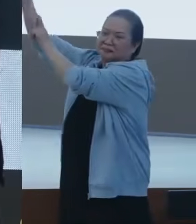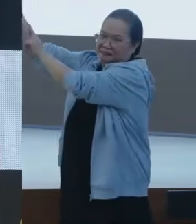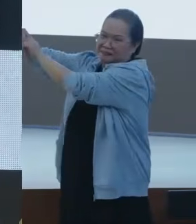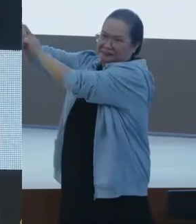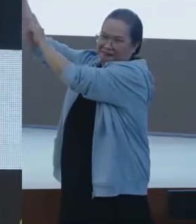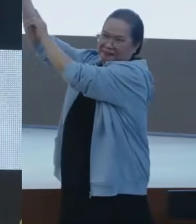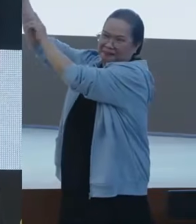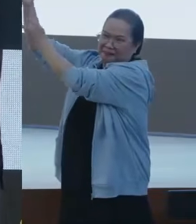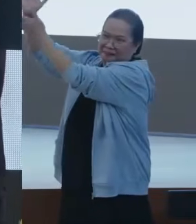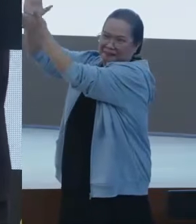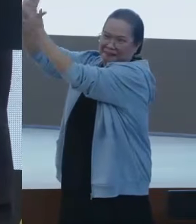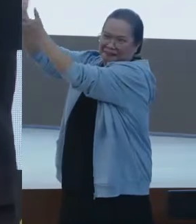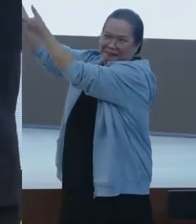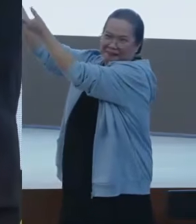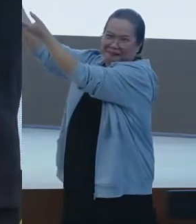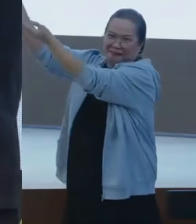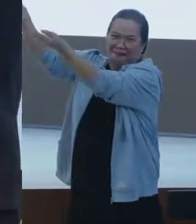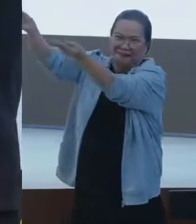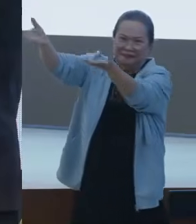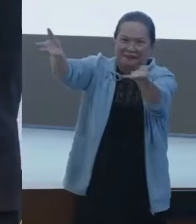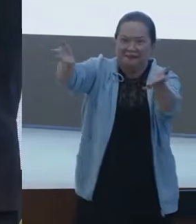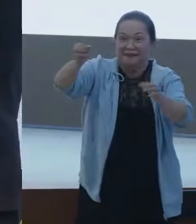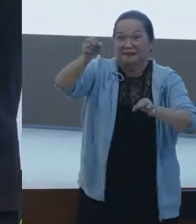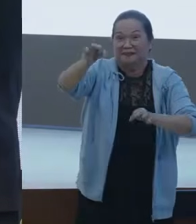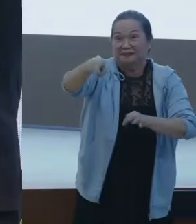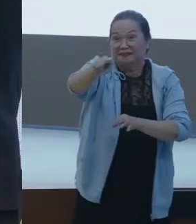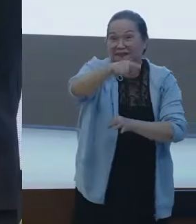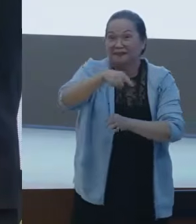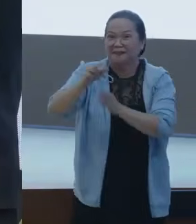God kapag tayo nananalangin sa Kanya.